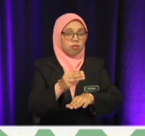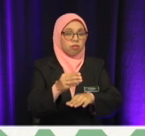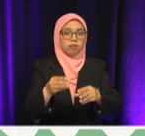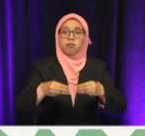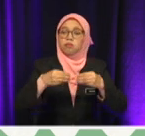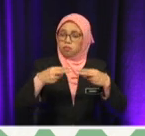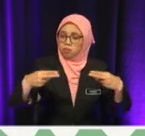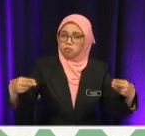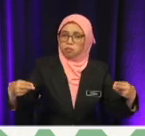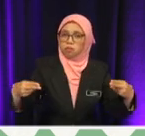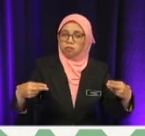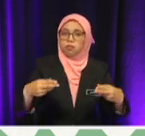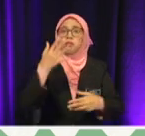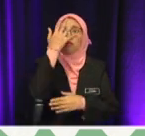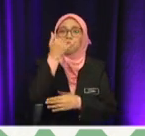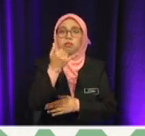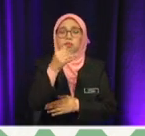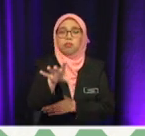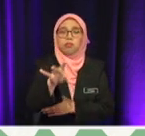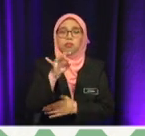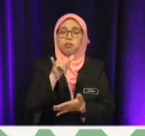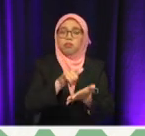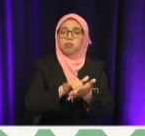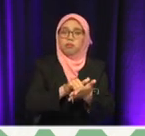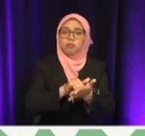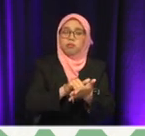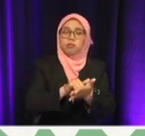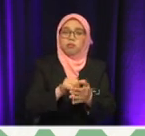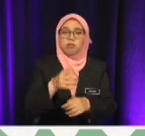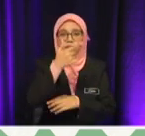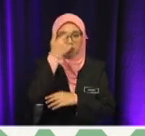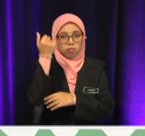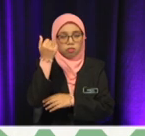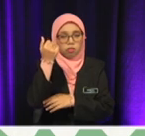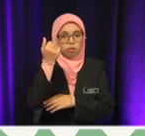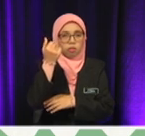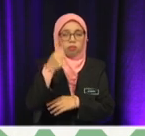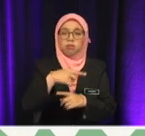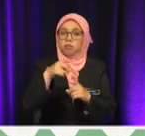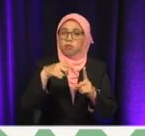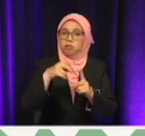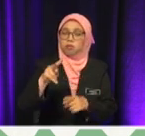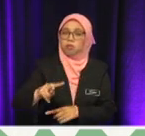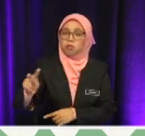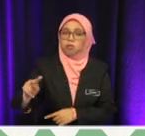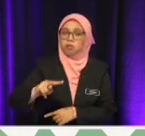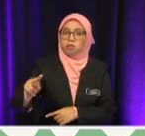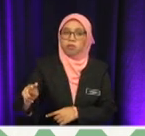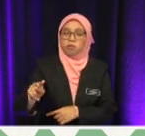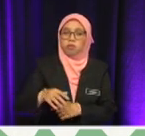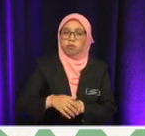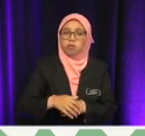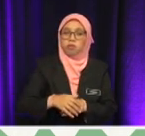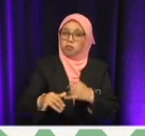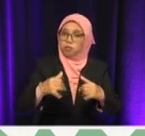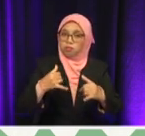kenapa kita pilih aktiviti permainan perkusi? Sebab bila kanak-kanak ini melakukan ataupun bermain dengan